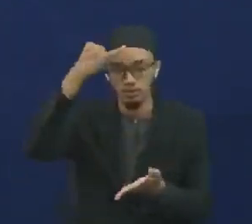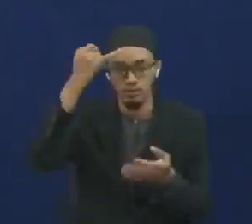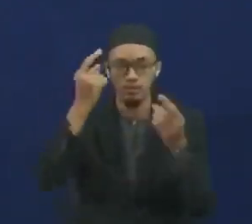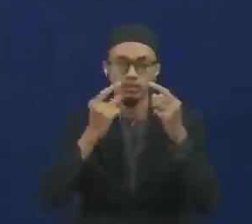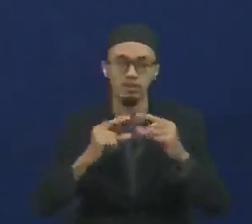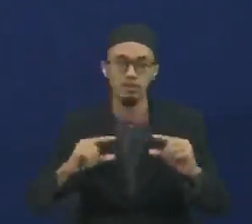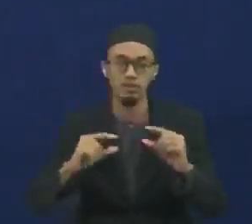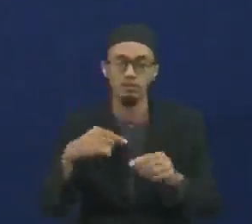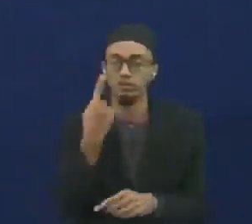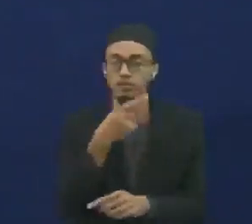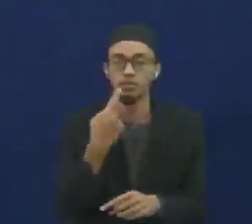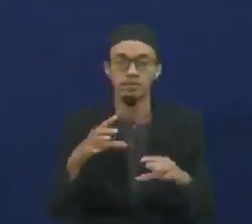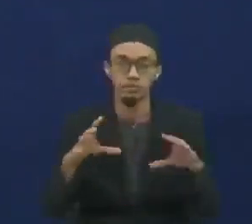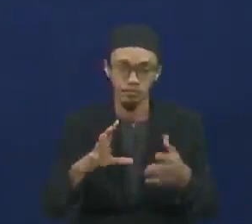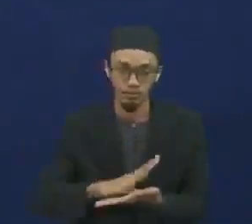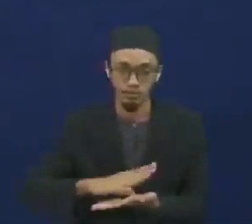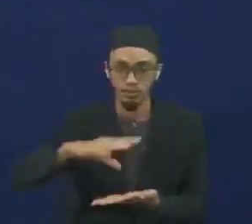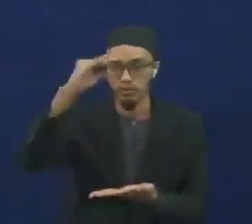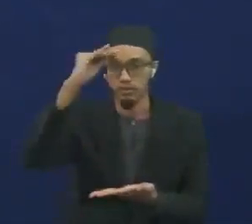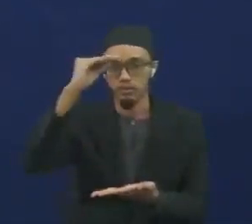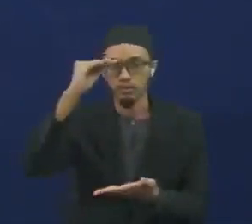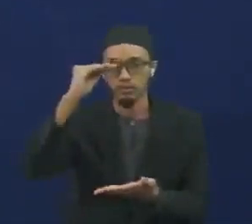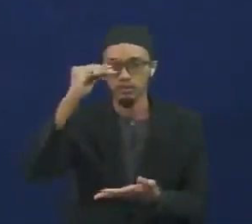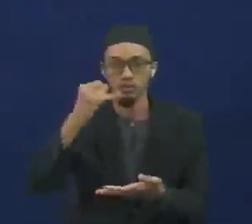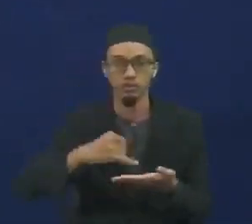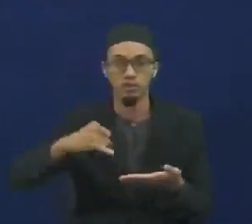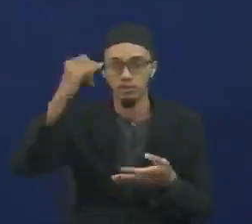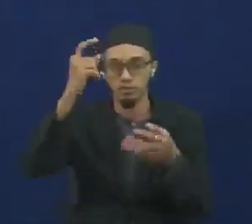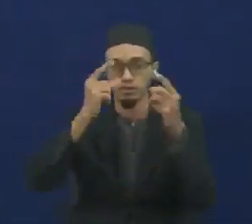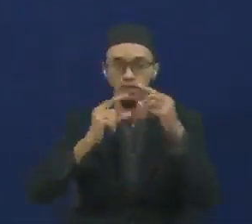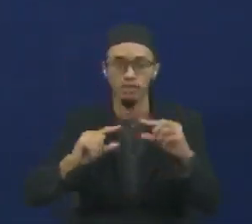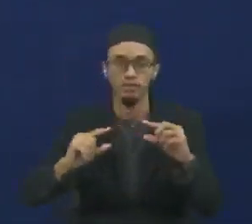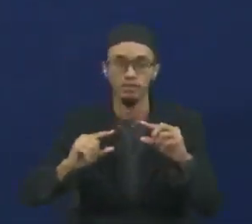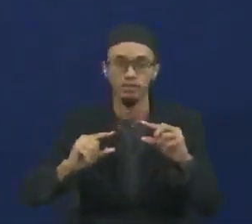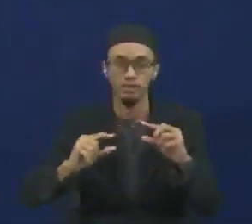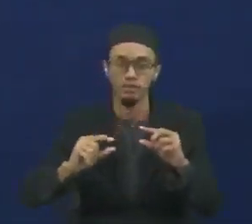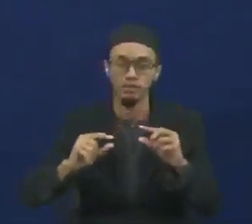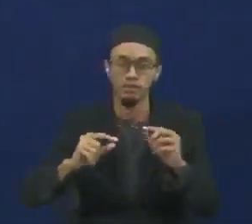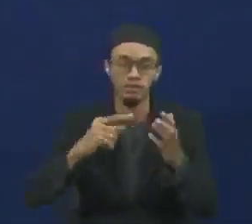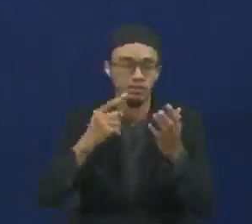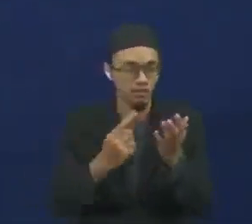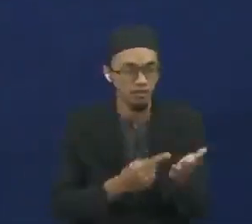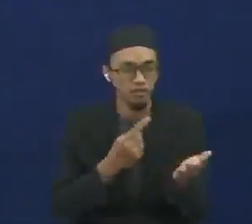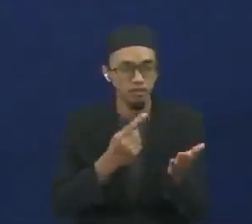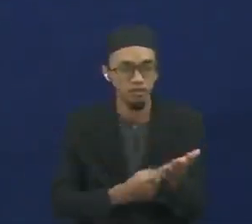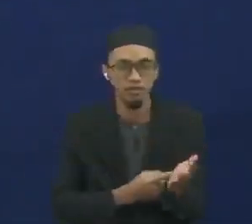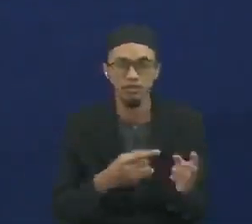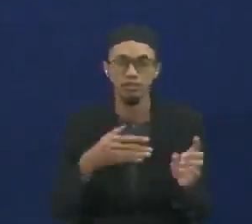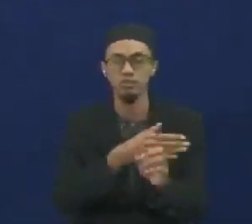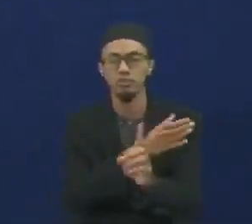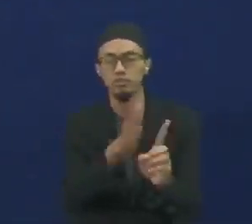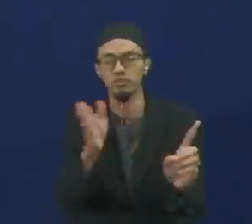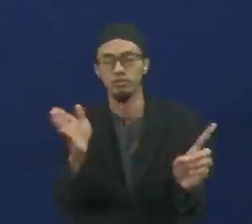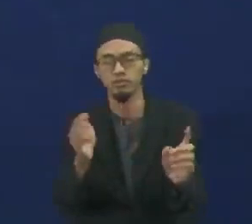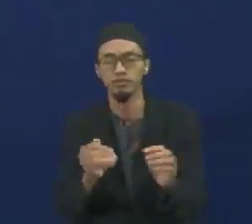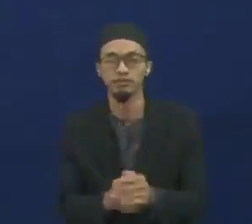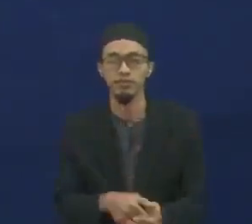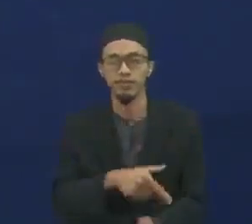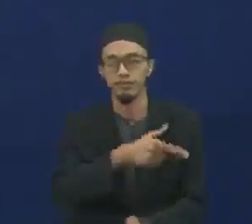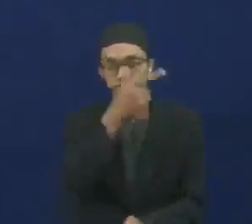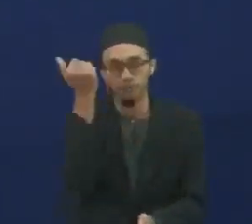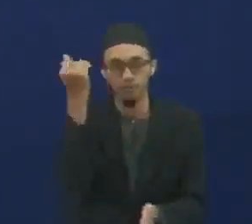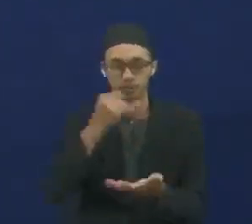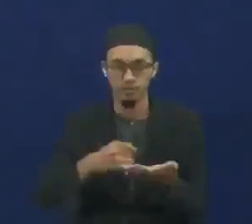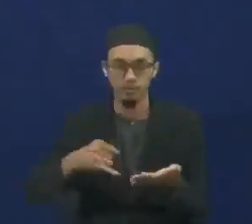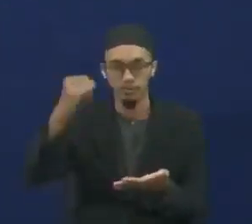jarang mereka ini akan terjerumus dalam khurafat-khurafat ni. Kenapa? So orang belajar hadis ni dia akan belajar untuk kritis. Orang yang